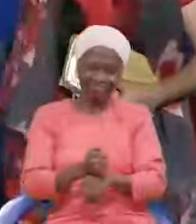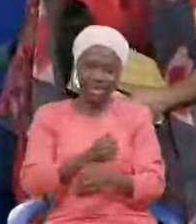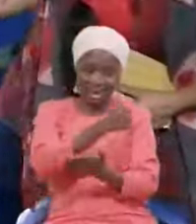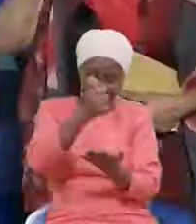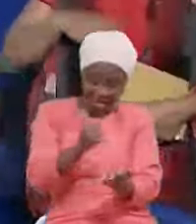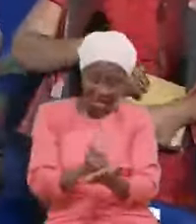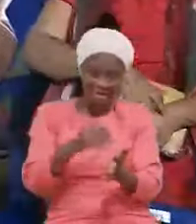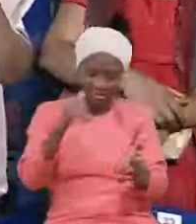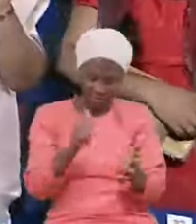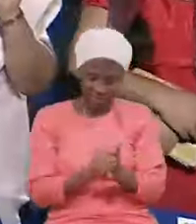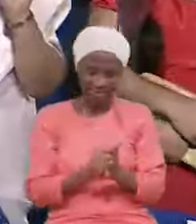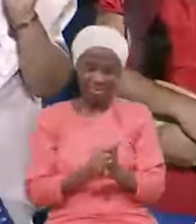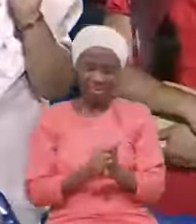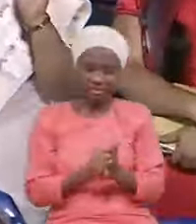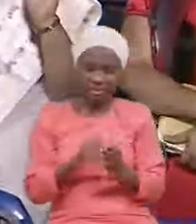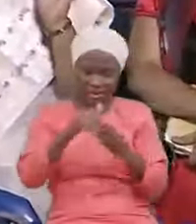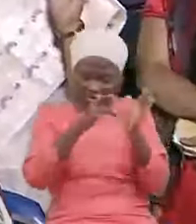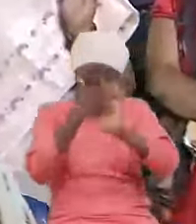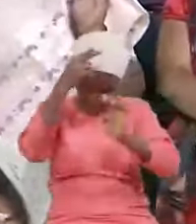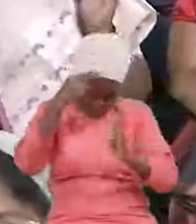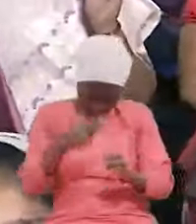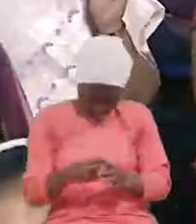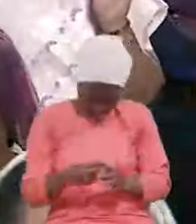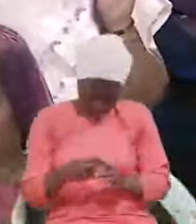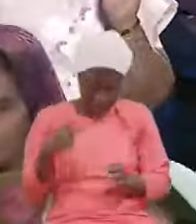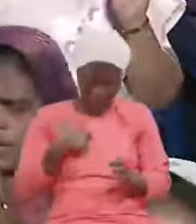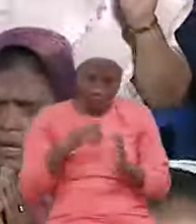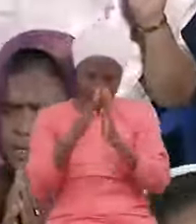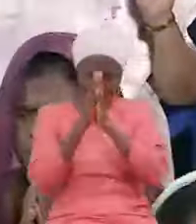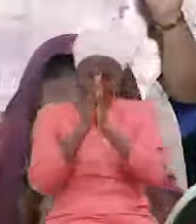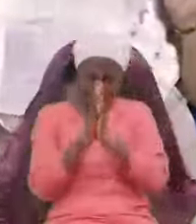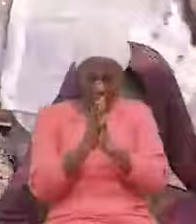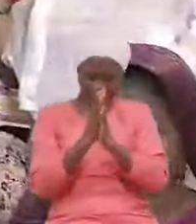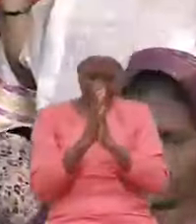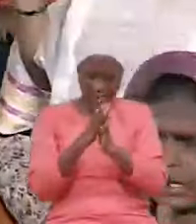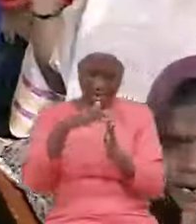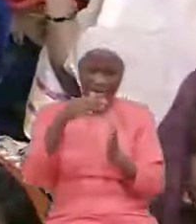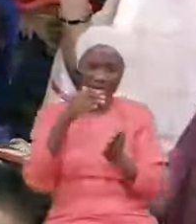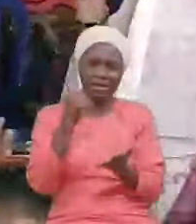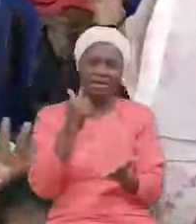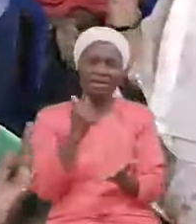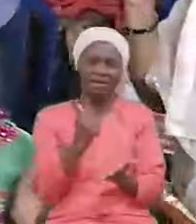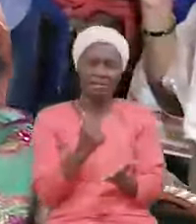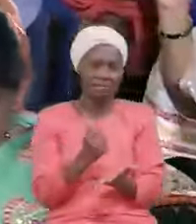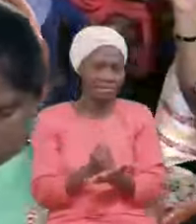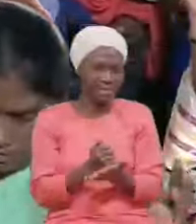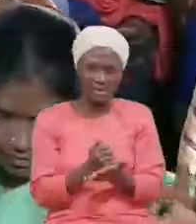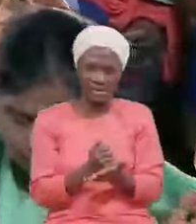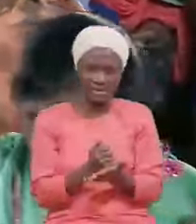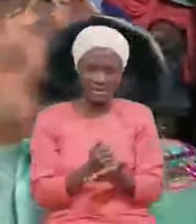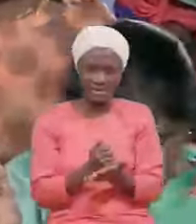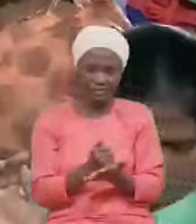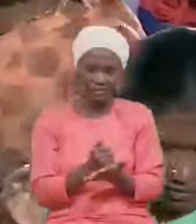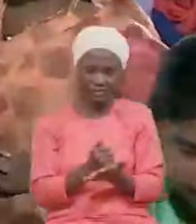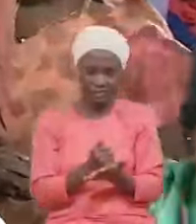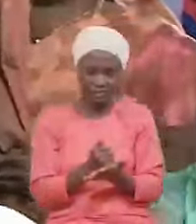పరలోకం నమోదు చేసుకుంటుంది. In Jesus name we pray. యేసు నామములో ప్రార్థన చేయుచున్నాము